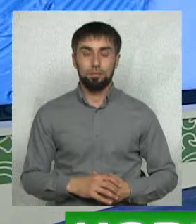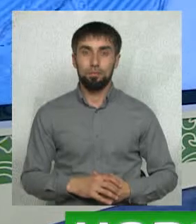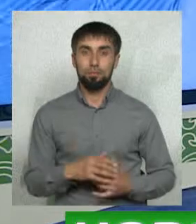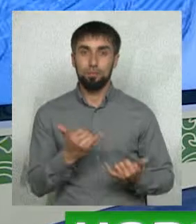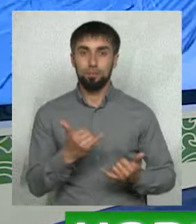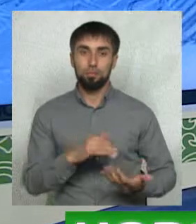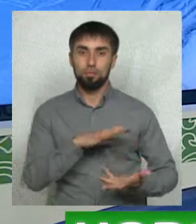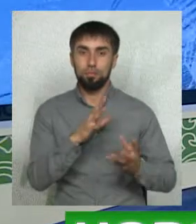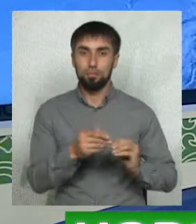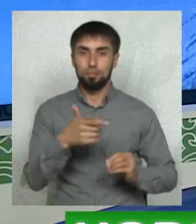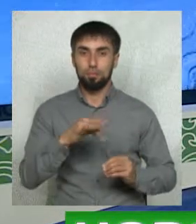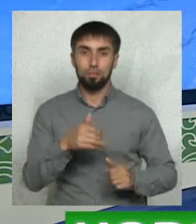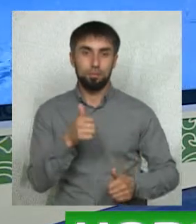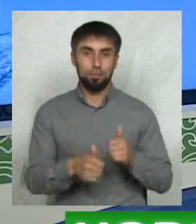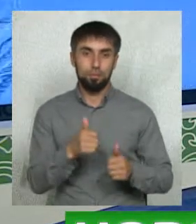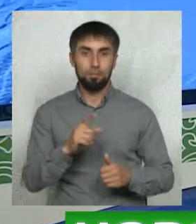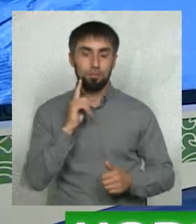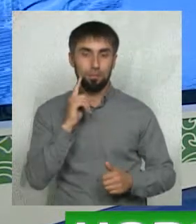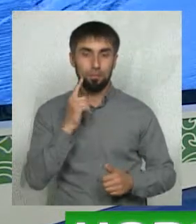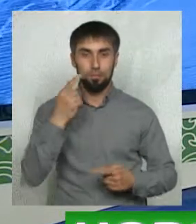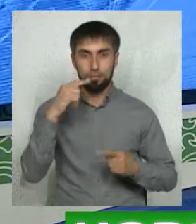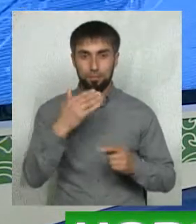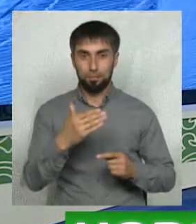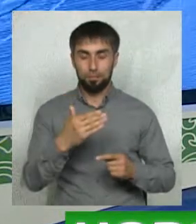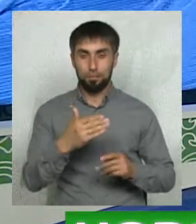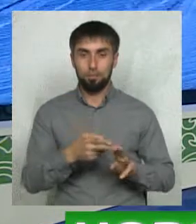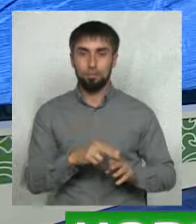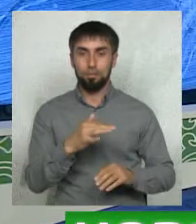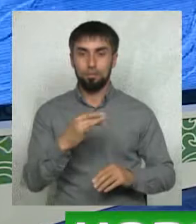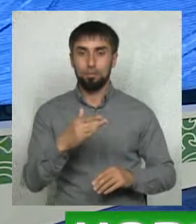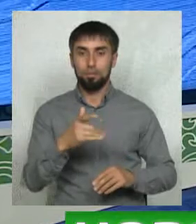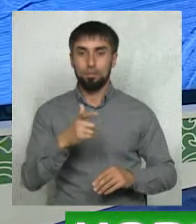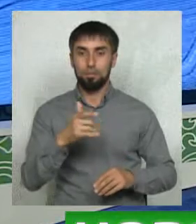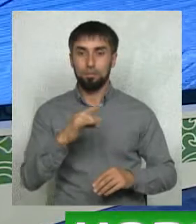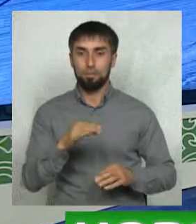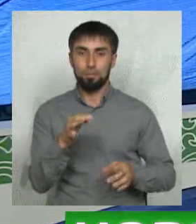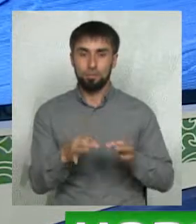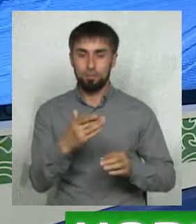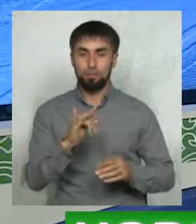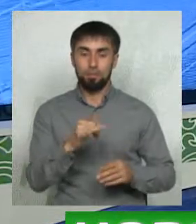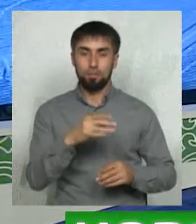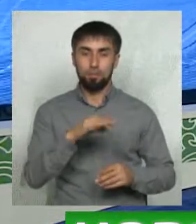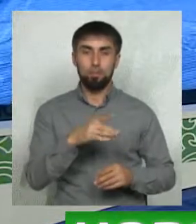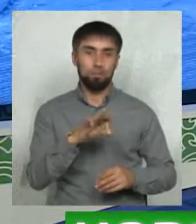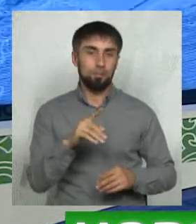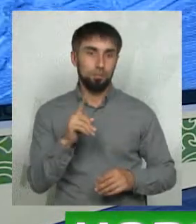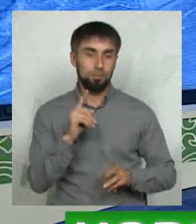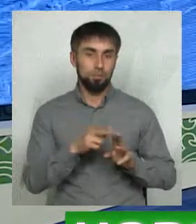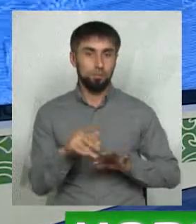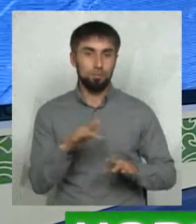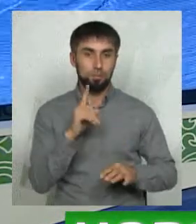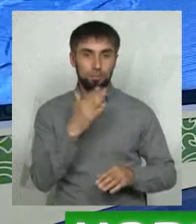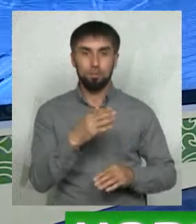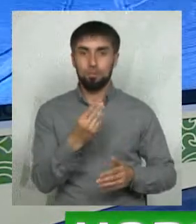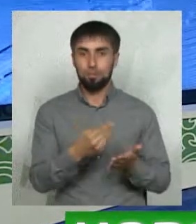Сегодня подвели итоги грантового конкурса молодежных инициатив. Федеральные эксперты совместно с Комитетом по делам молодежи Ингушетии вручали сертификаты с